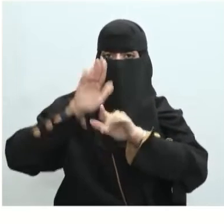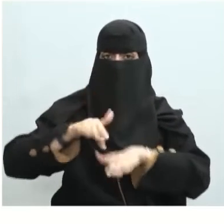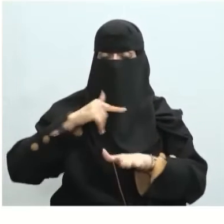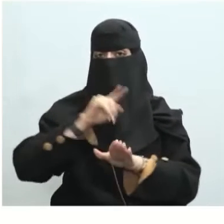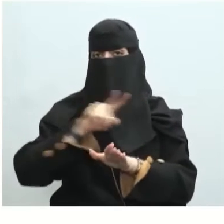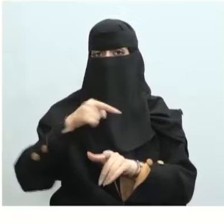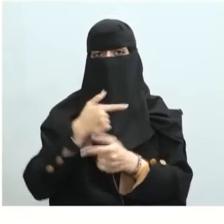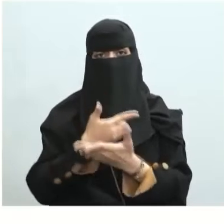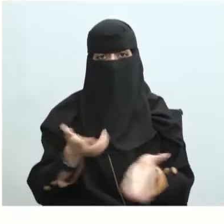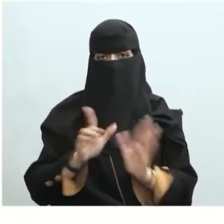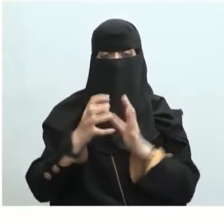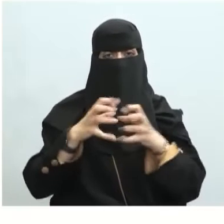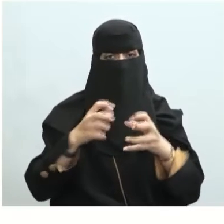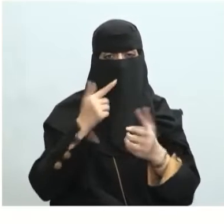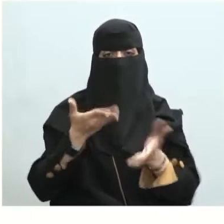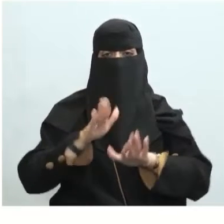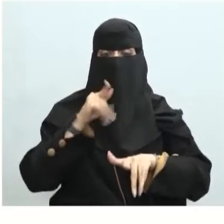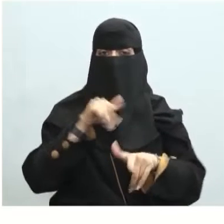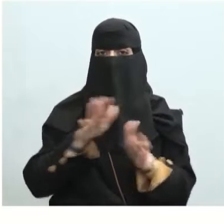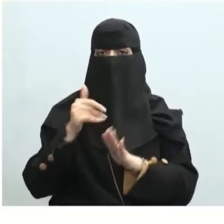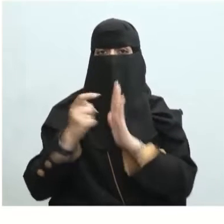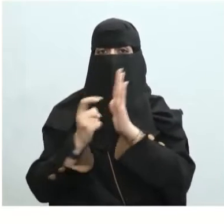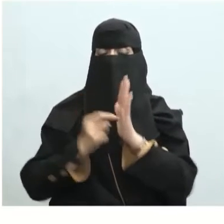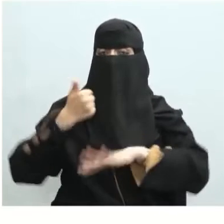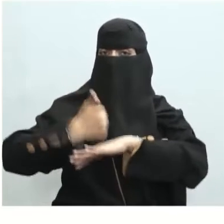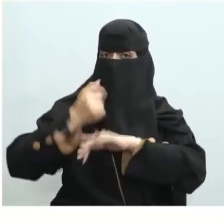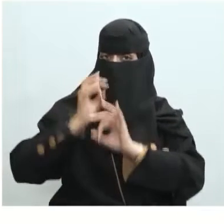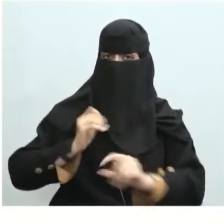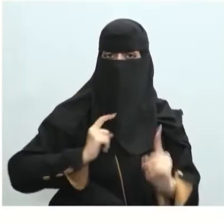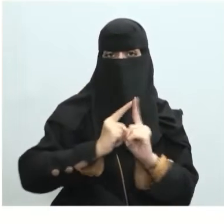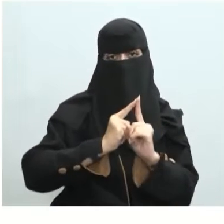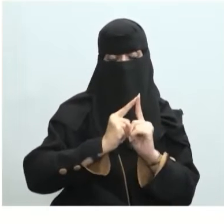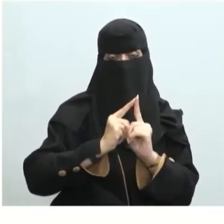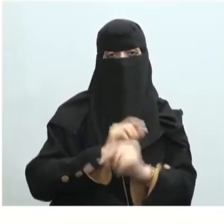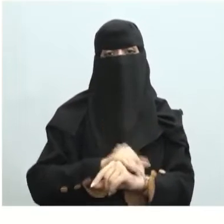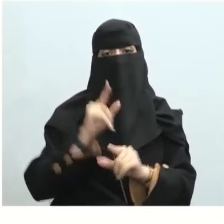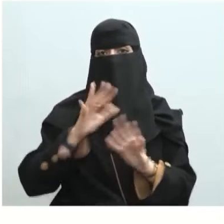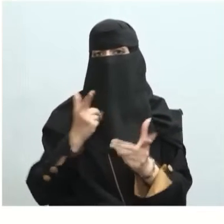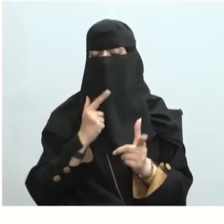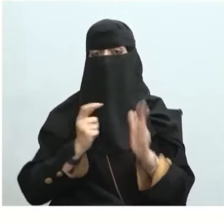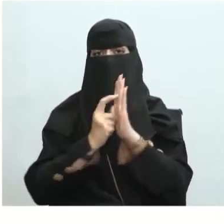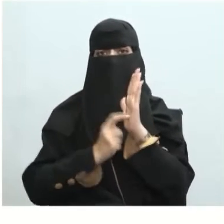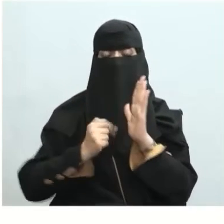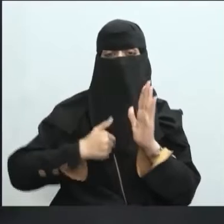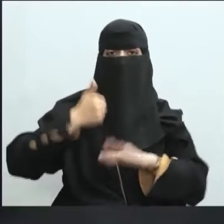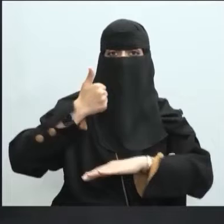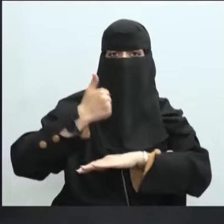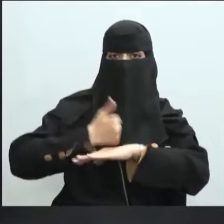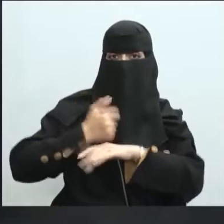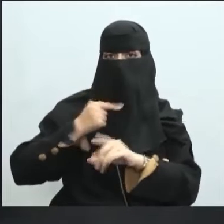ولا نذكر بقيه التفصيلات وانما فقط العناصر الاساسيه وهو الهدف طيب ما العناصر الاساسيه